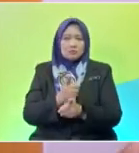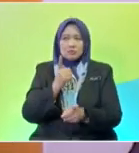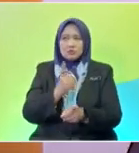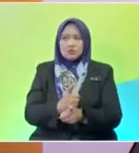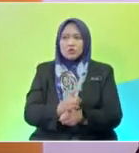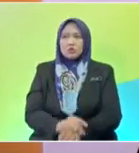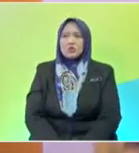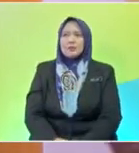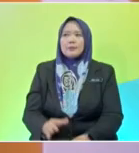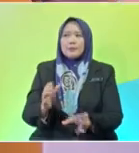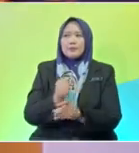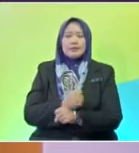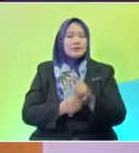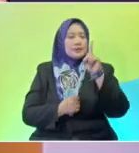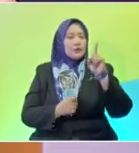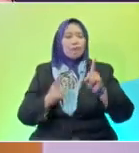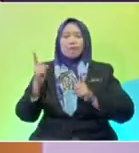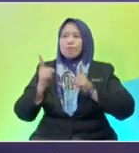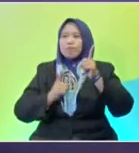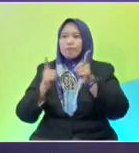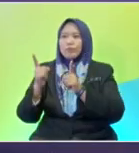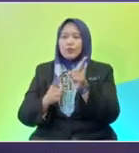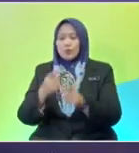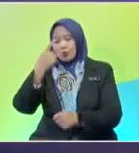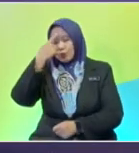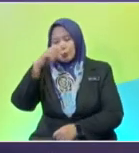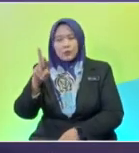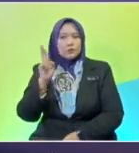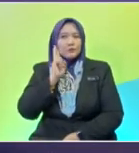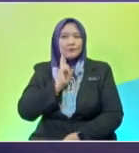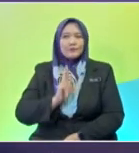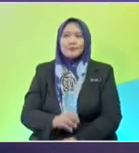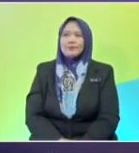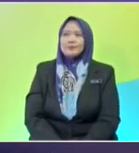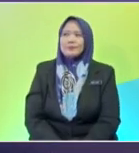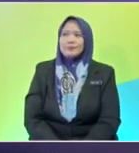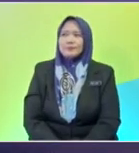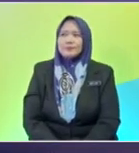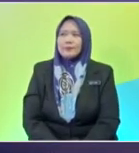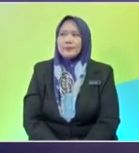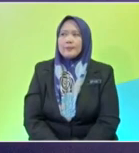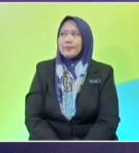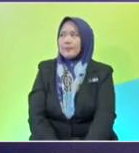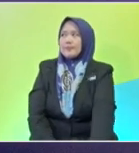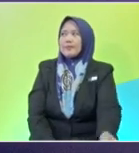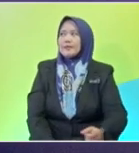ini satu bintang untuk kesan pengambilan makanan berkhasiat Terima kasih